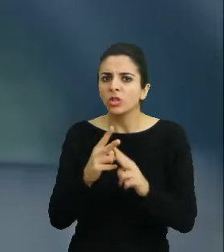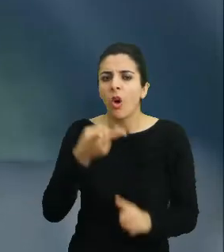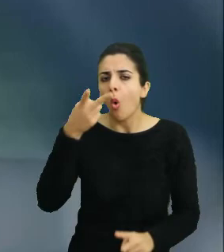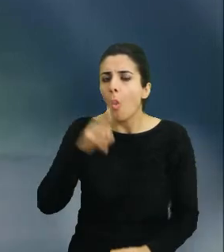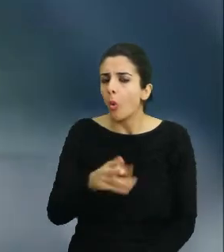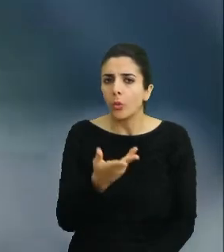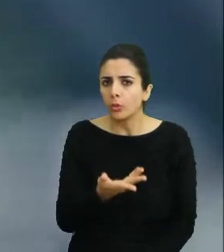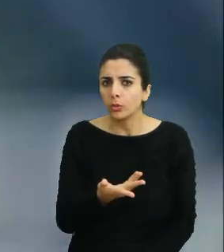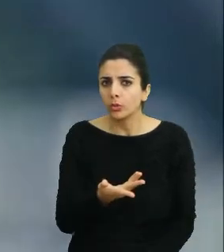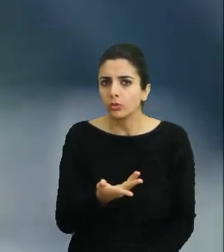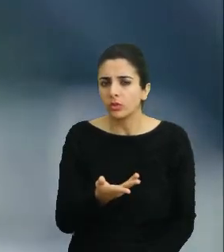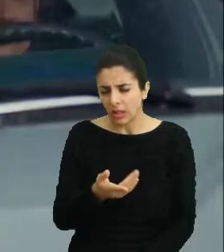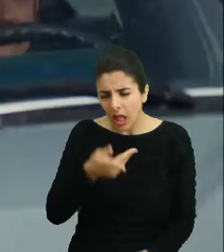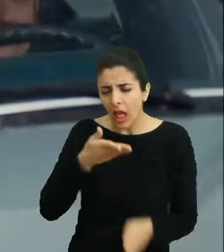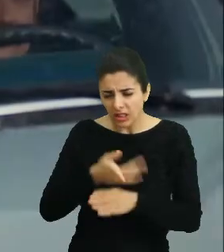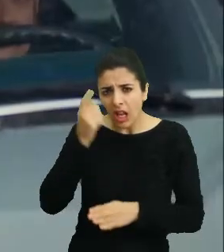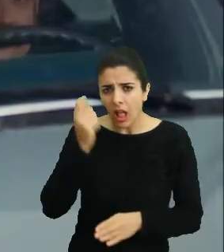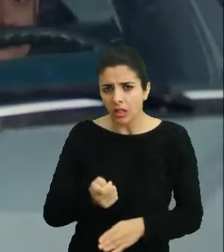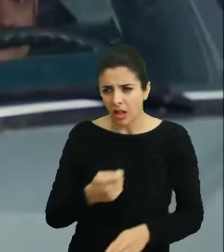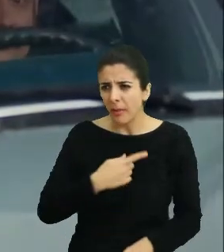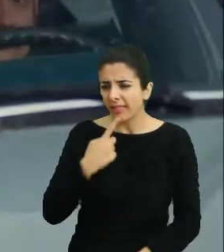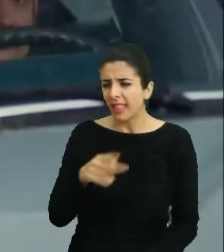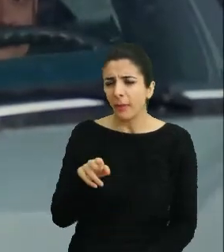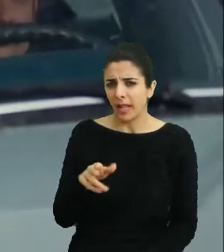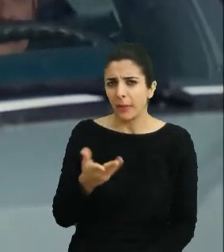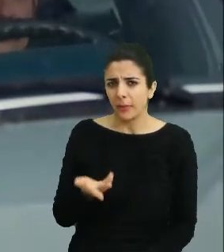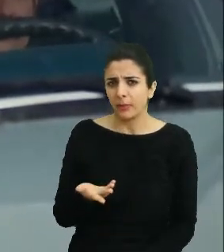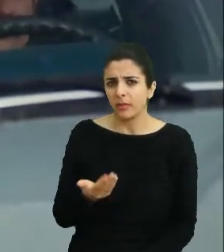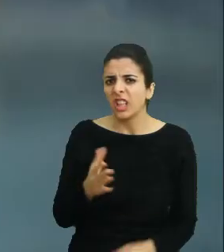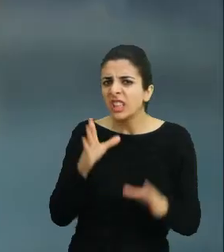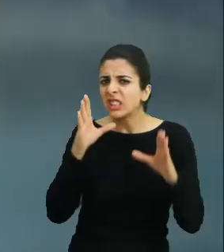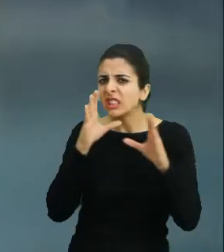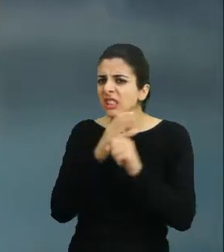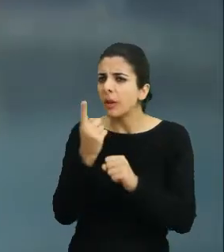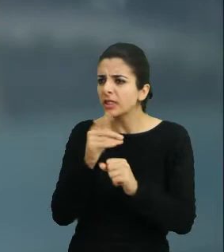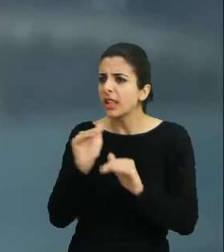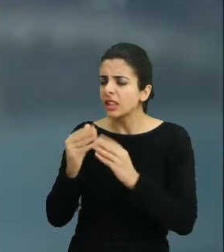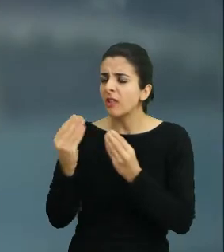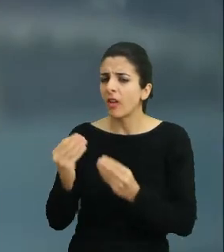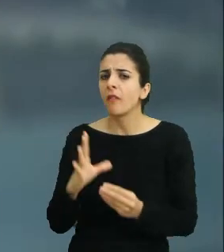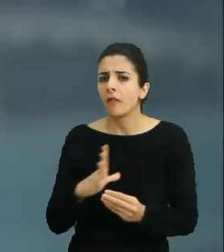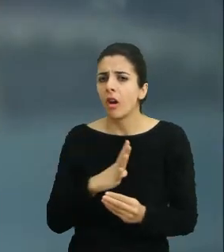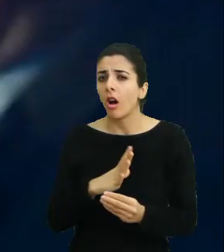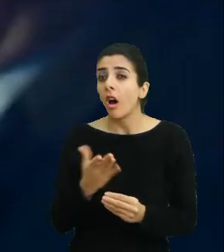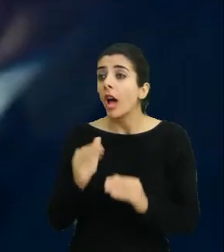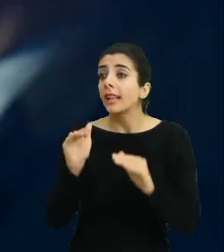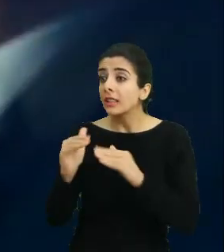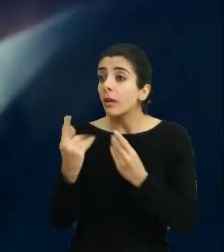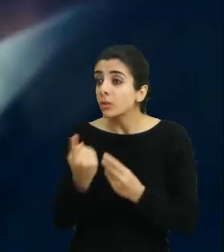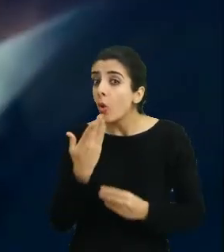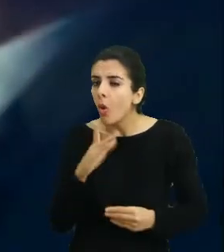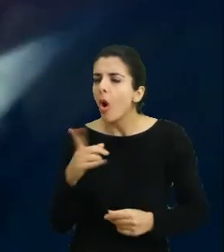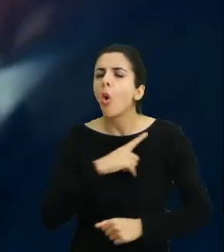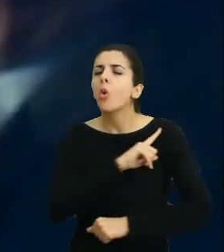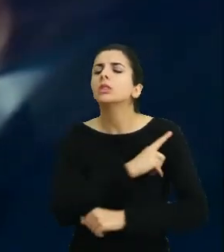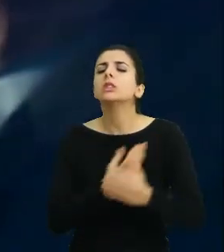mezarda. Kesin. Benim dediğim gibi. Gizli bel bunları besliye. Yoksa bu kadar güçlenemezdi bu